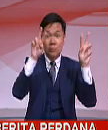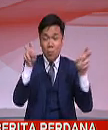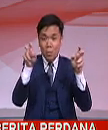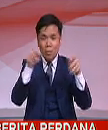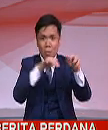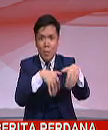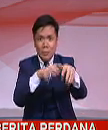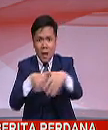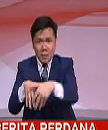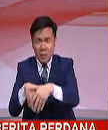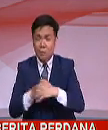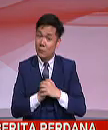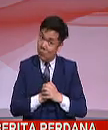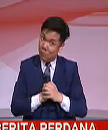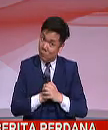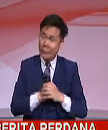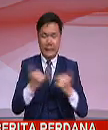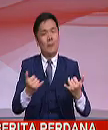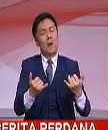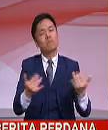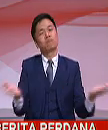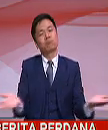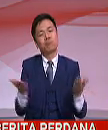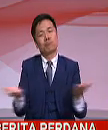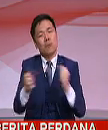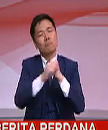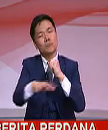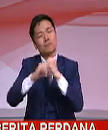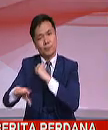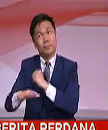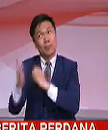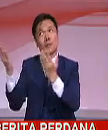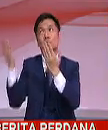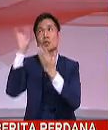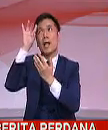adalah merupakan satu gelombang yang kita cuba cetuskan, insyaAllah.